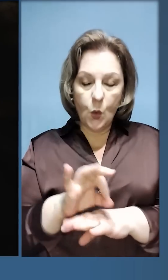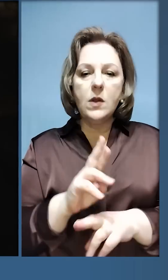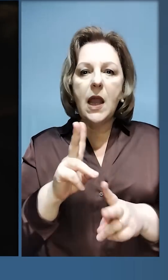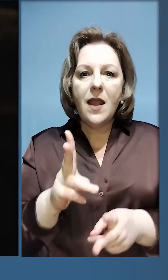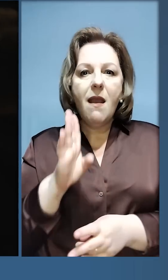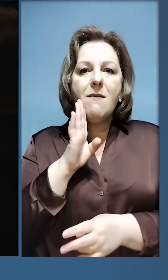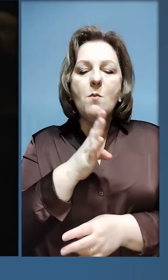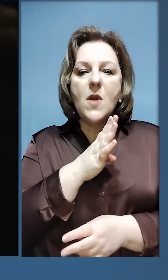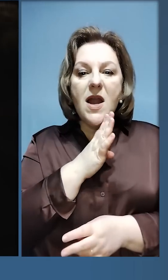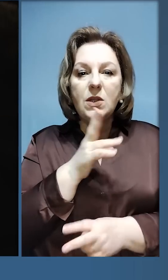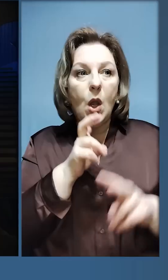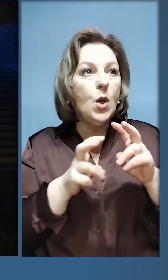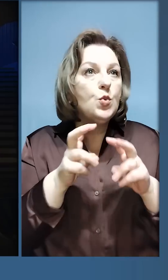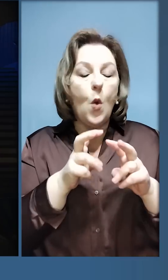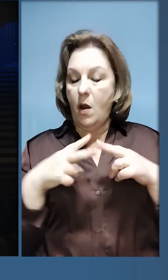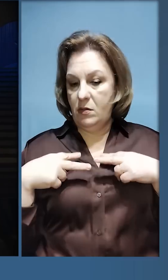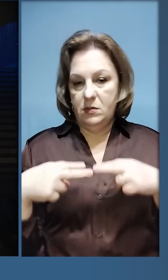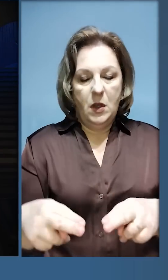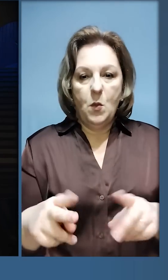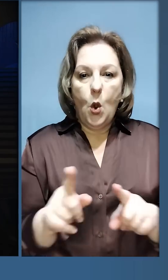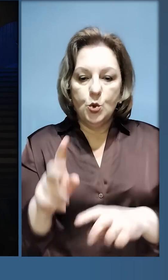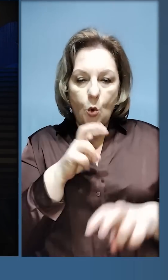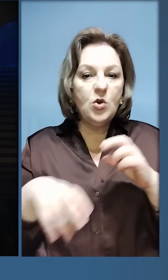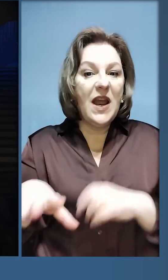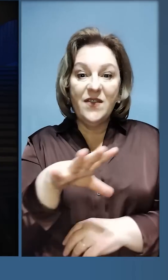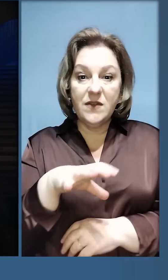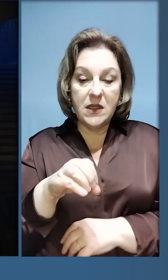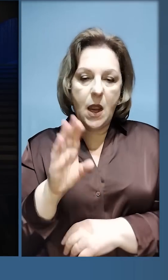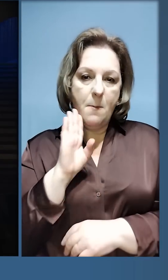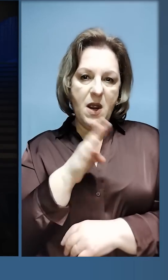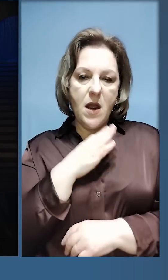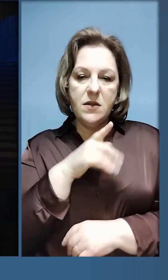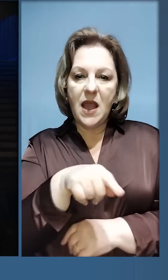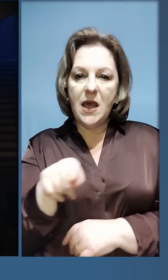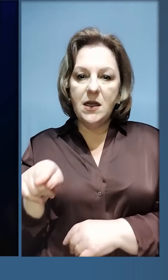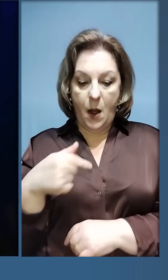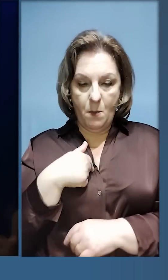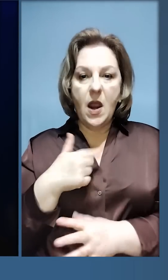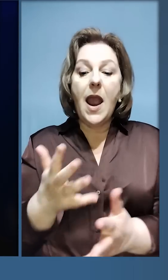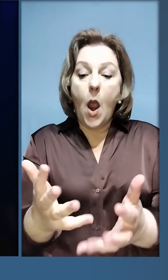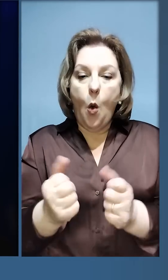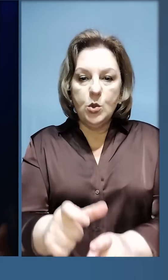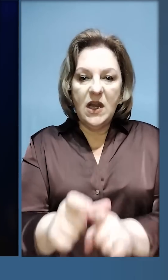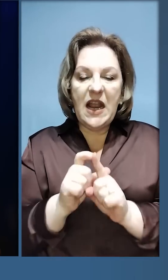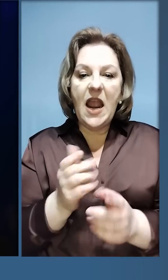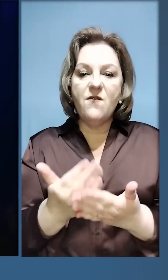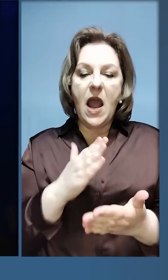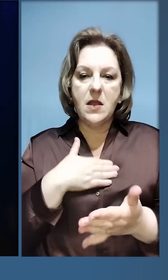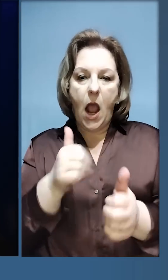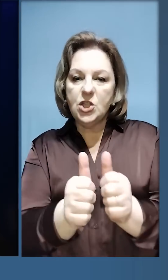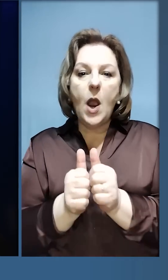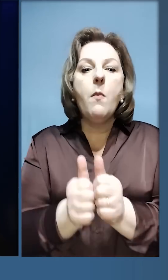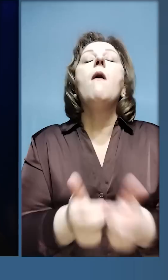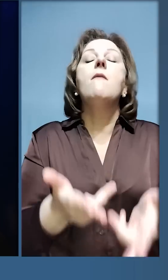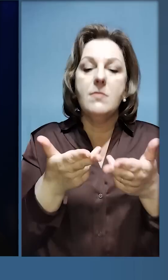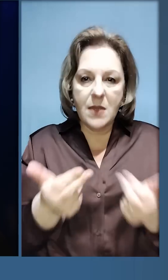І вона, як матір, шукає те саме, що шукають всі матері. Ми отримали відповідь